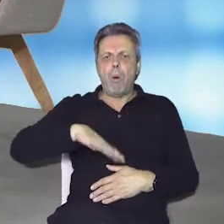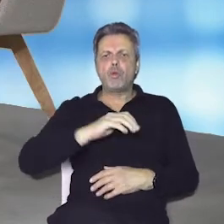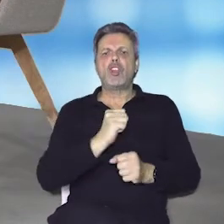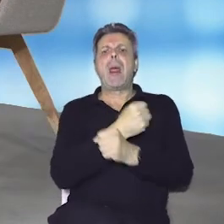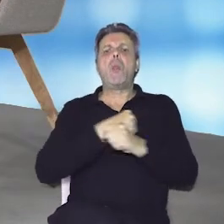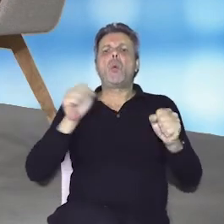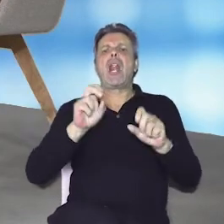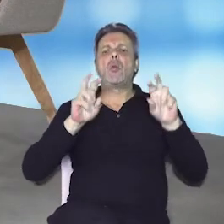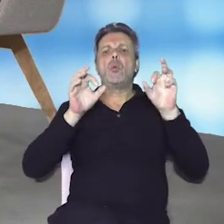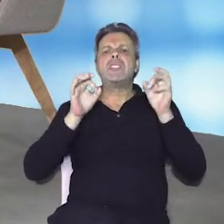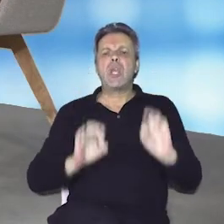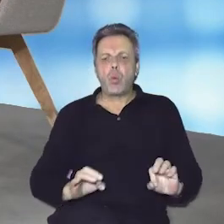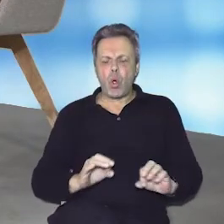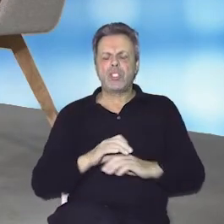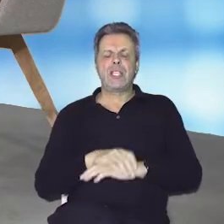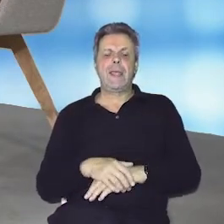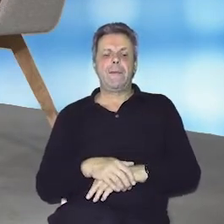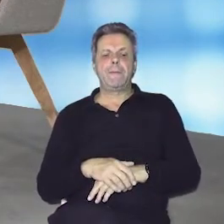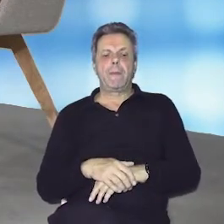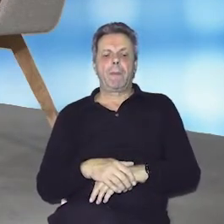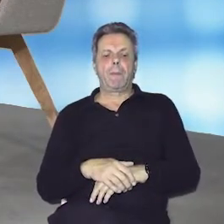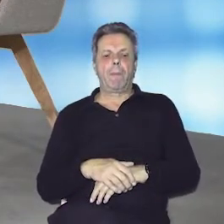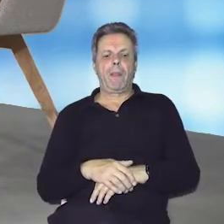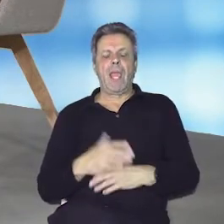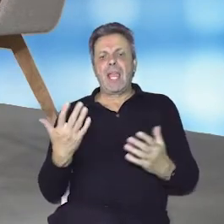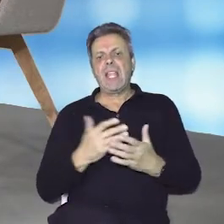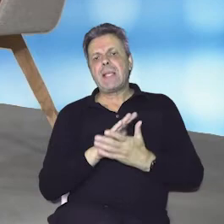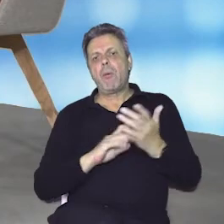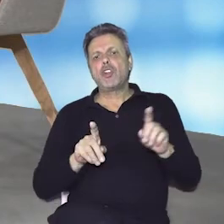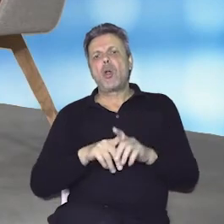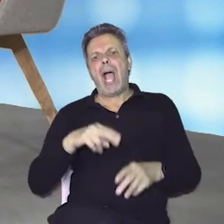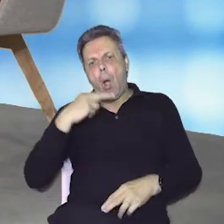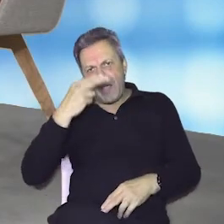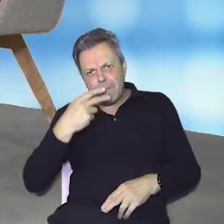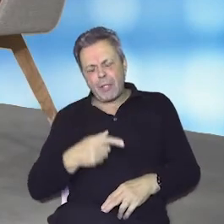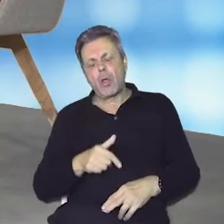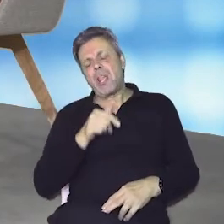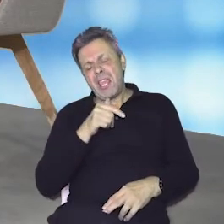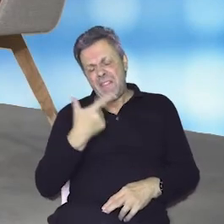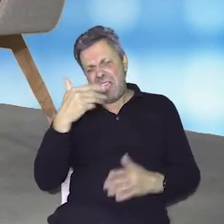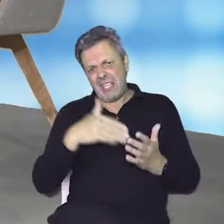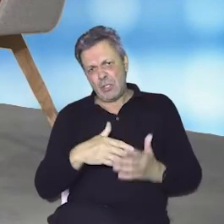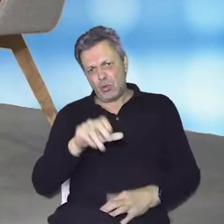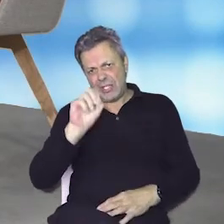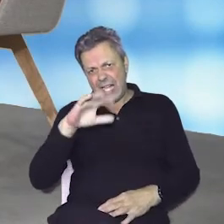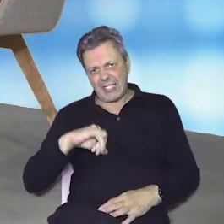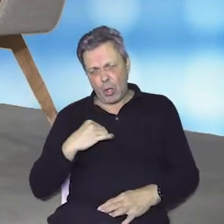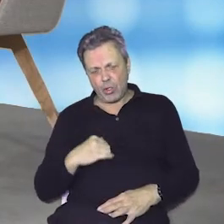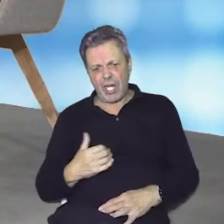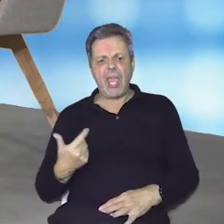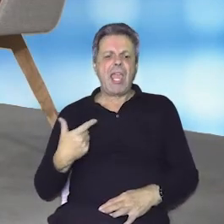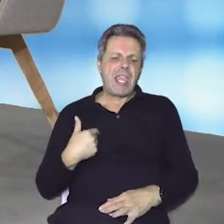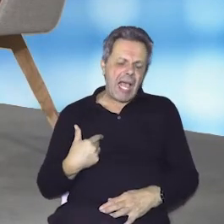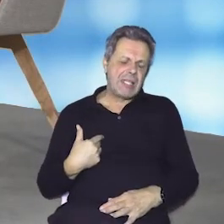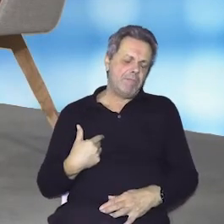nuklearne sigurnosti i radiološke sigurnosti, gdje sam krenuo kao inspektor i tamo negdje 2013. sam